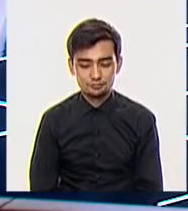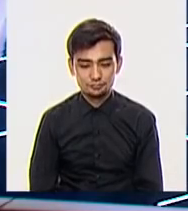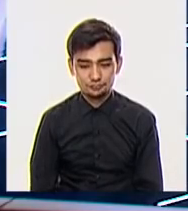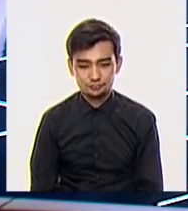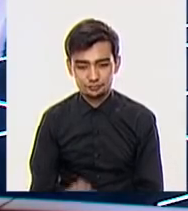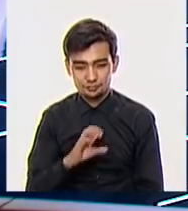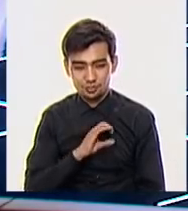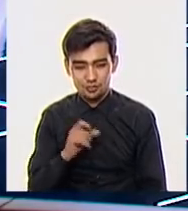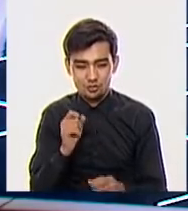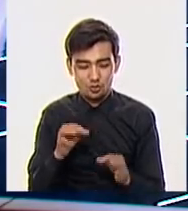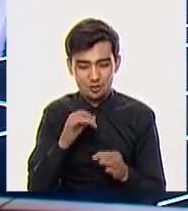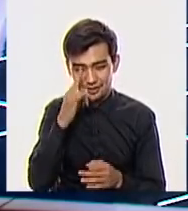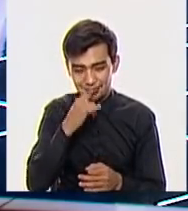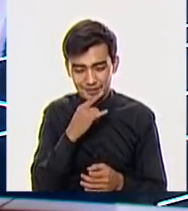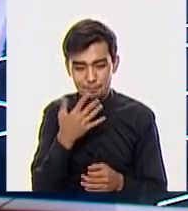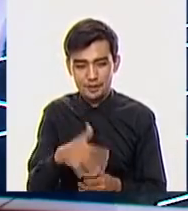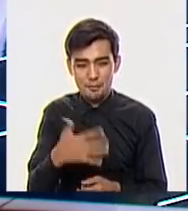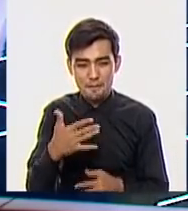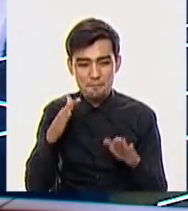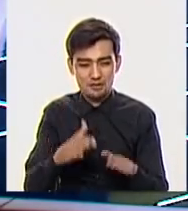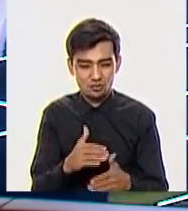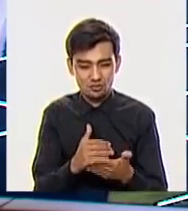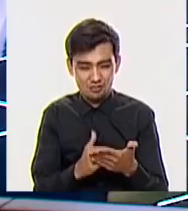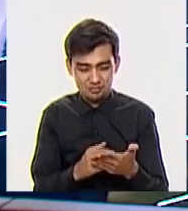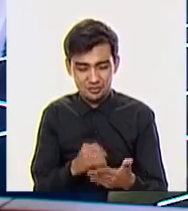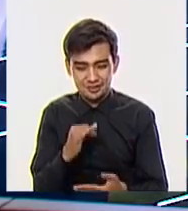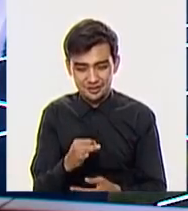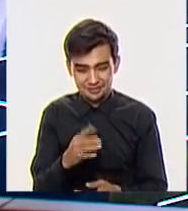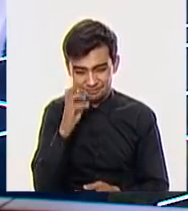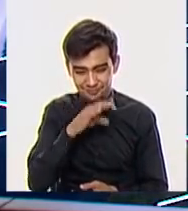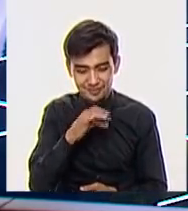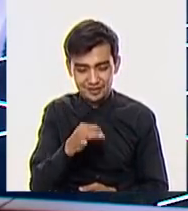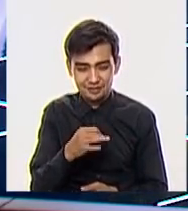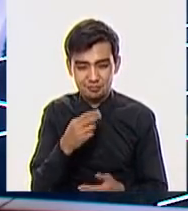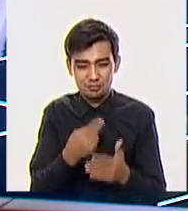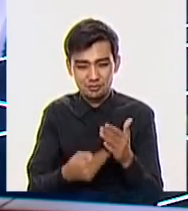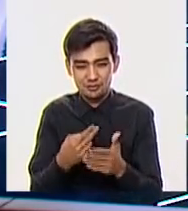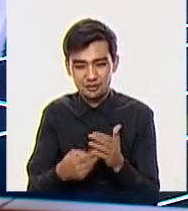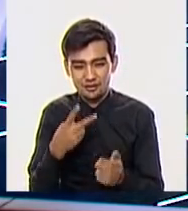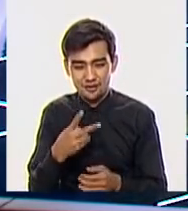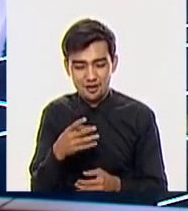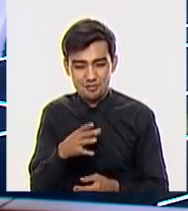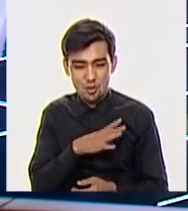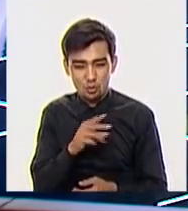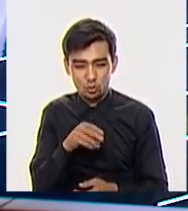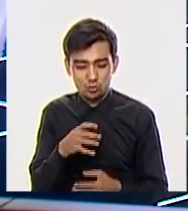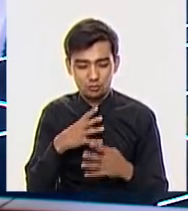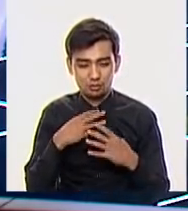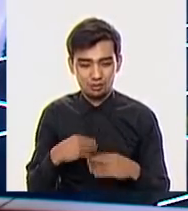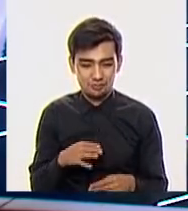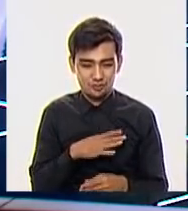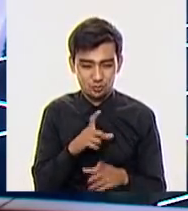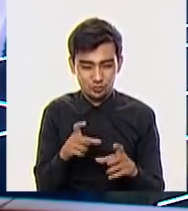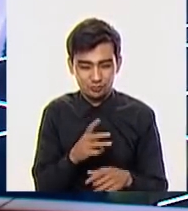В медальном зачете Олимпиады Казахстан на 55-м месте. После череды поражений упавший дух болельщиков сегодня смогли